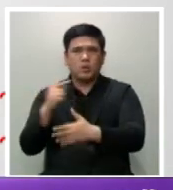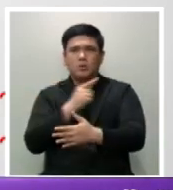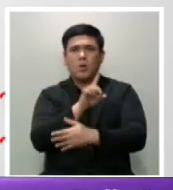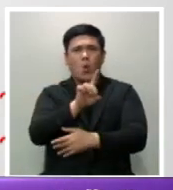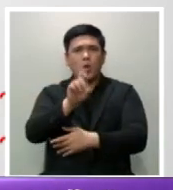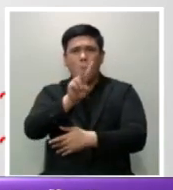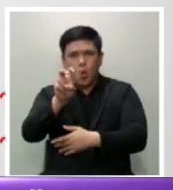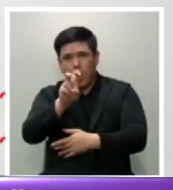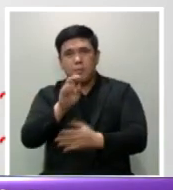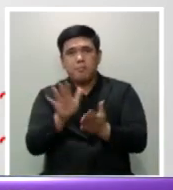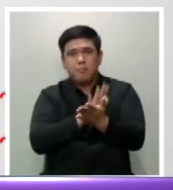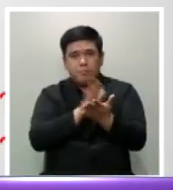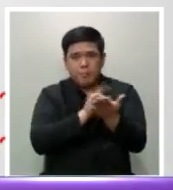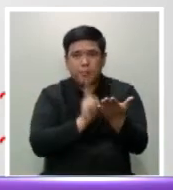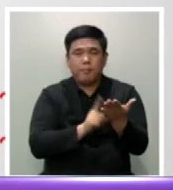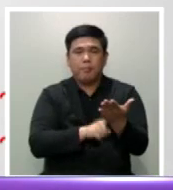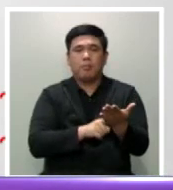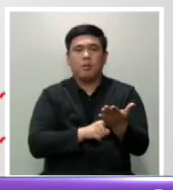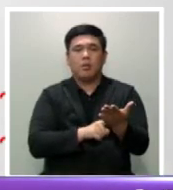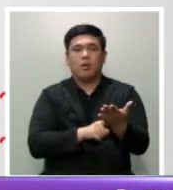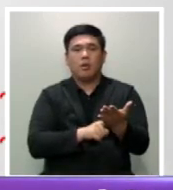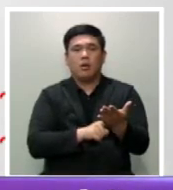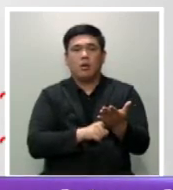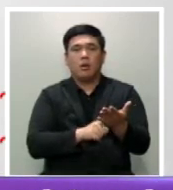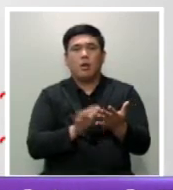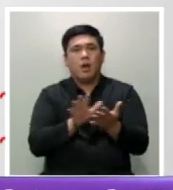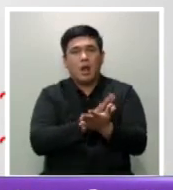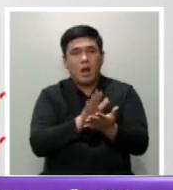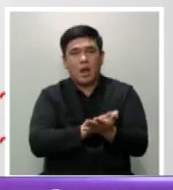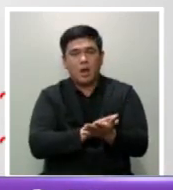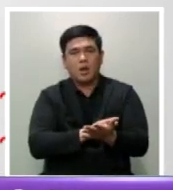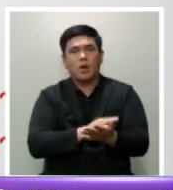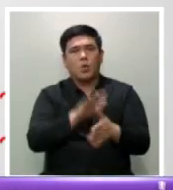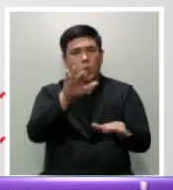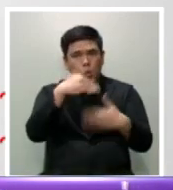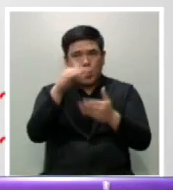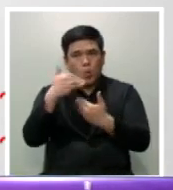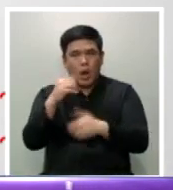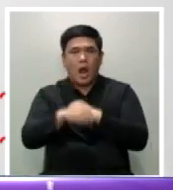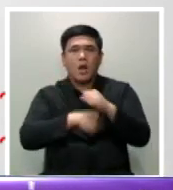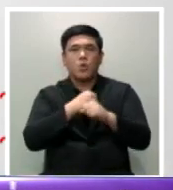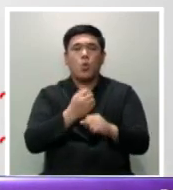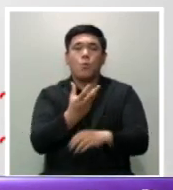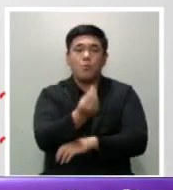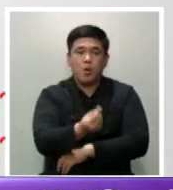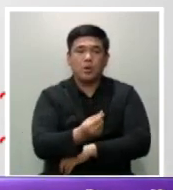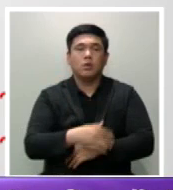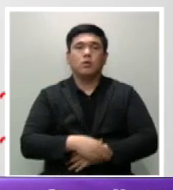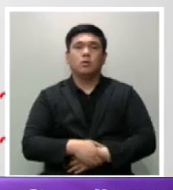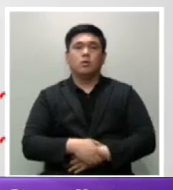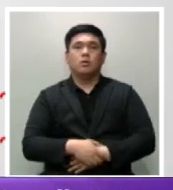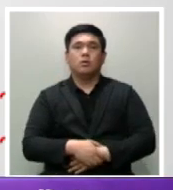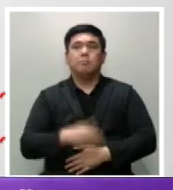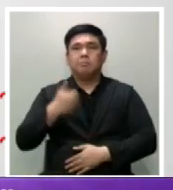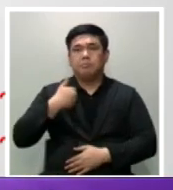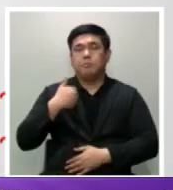างใบขนที่อาจจะขาดอายุความในใบขนนั้นๆขณะเดียวกันมันคง